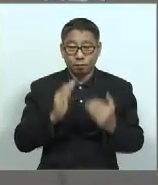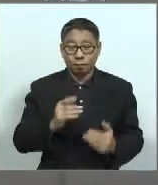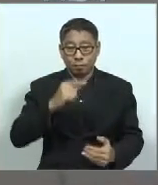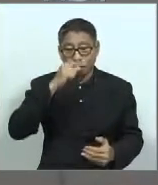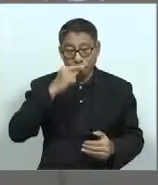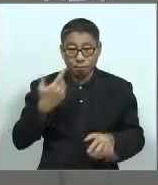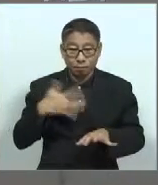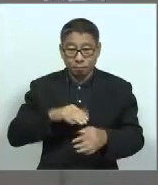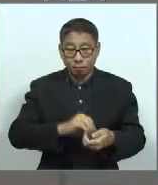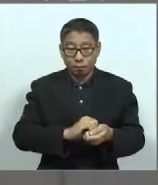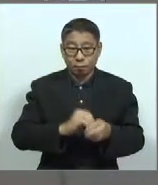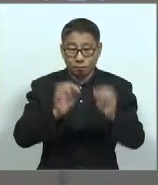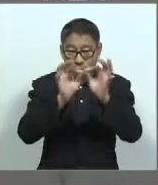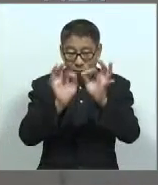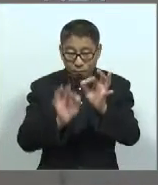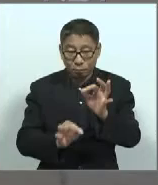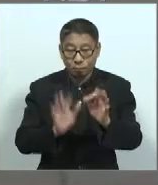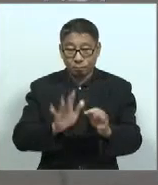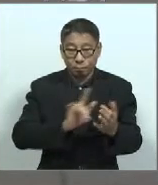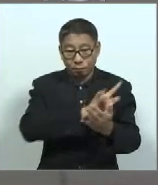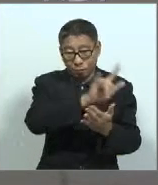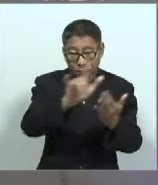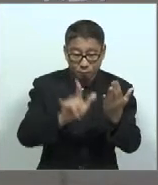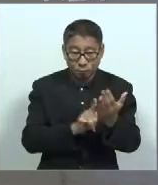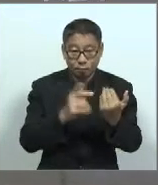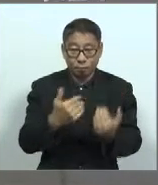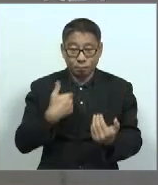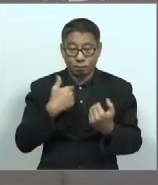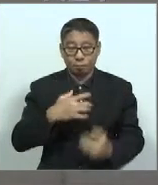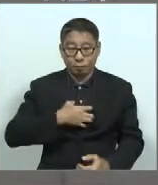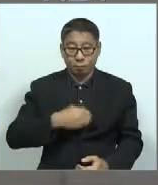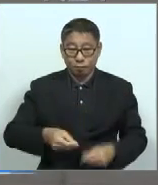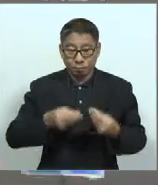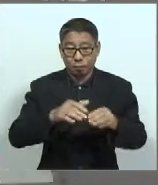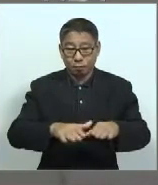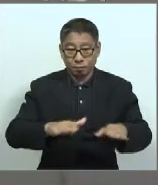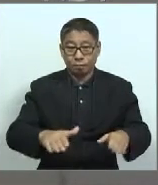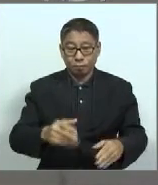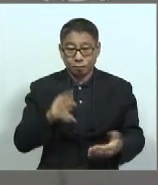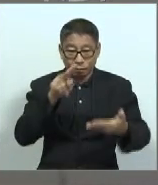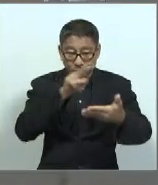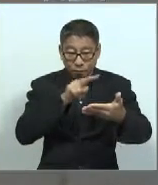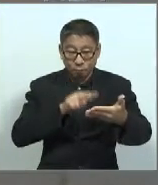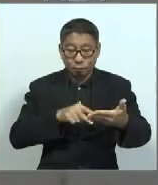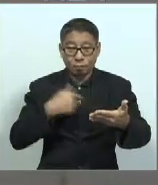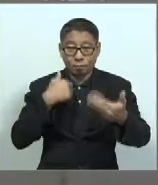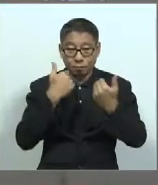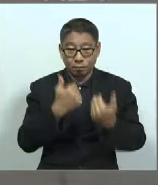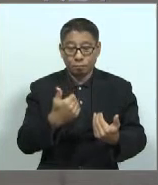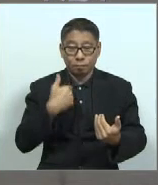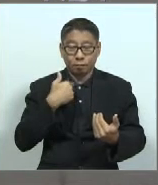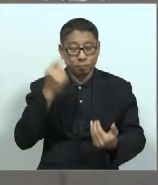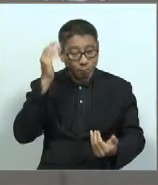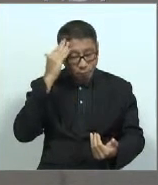กับนิทานอิสปของต่างประเทศนี้ด้วยนะครับก็อยากให้เด็กลูกหลานเราได้ไปดูไปอ่านบ้างนะครับเรา